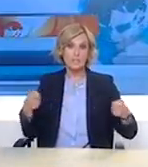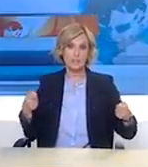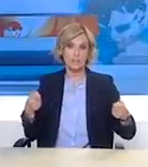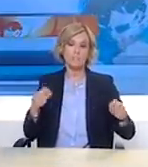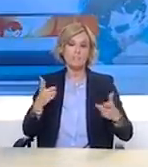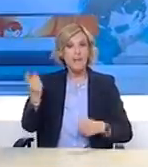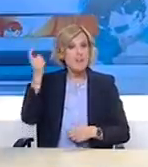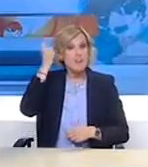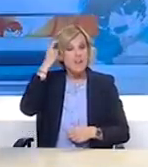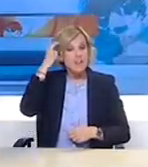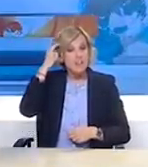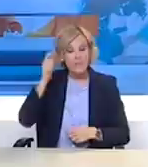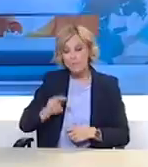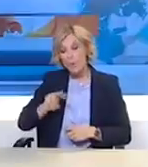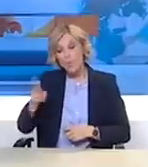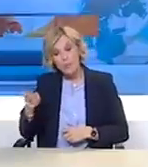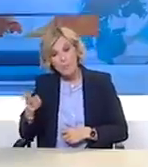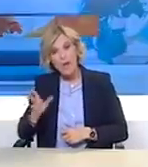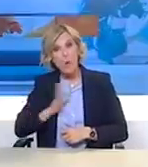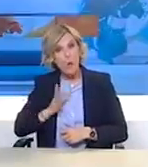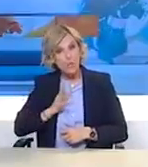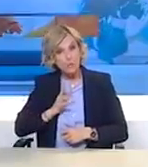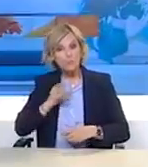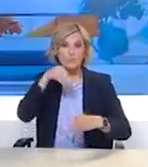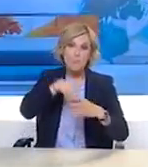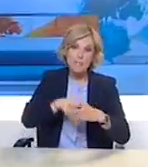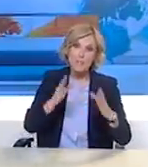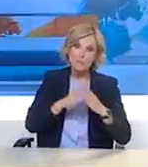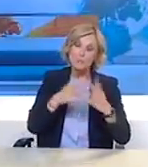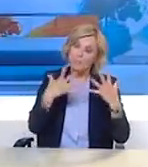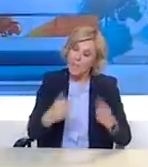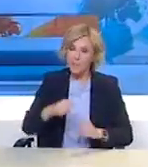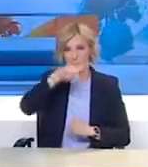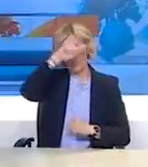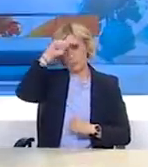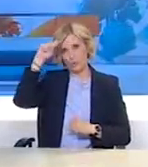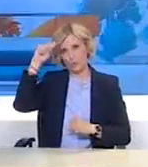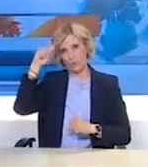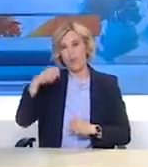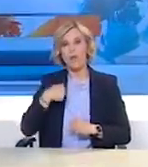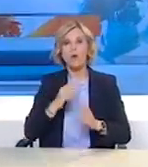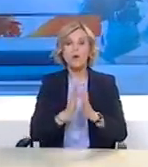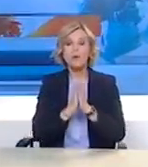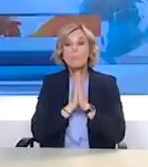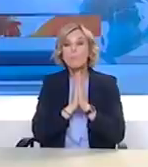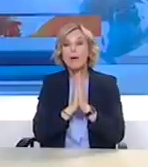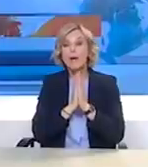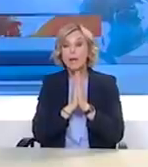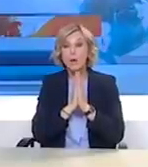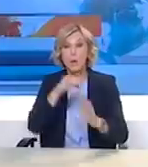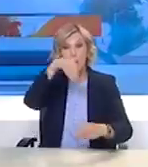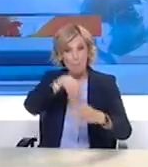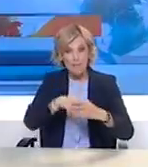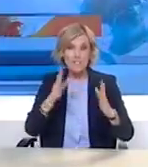και τις δυσκολίες του διπλανού μας. Είτε μέσα είτε έξω από το σπίτι μας. Η έκκληση για ειρήνη στο σπίτι και στα